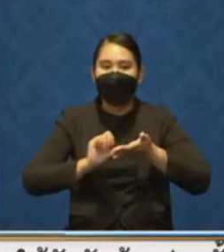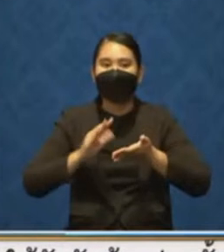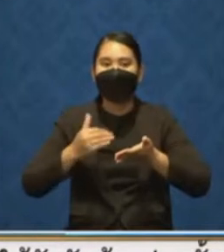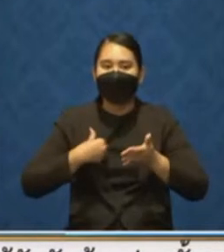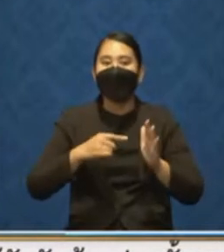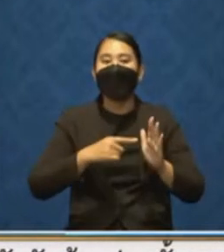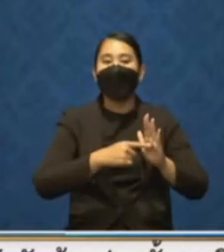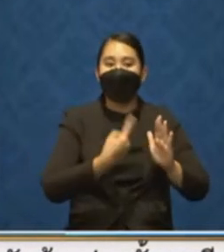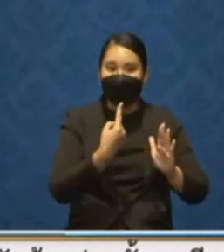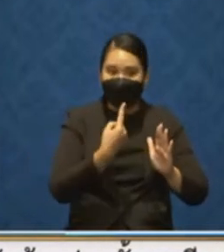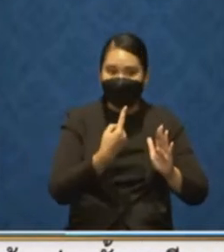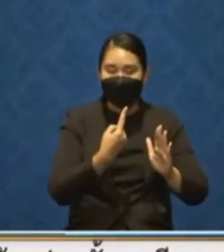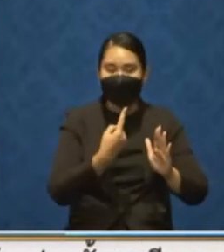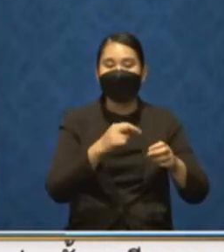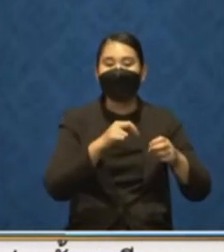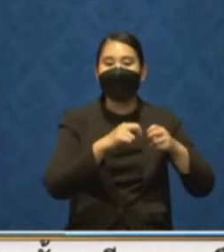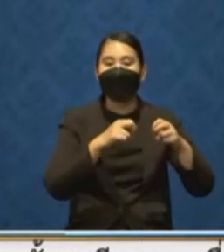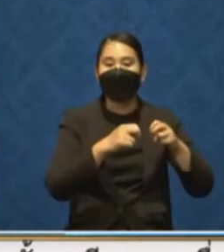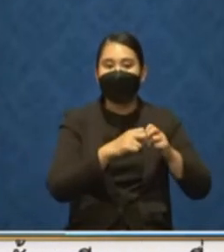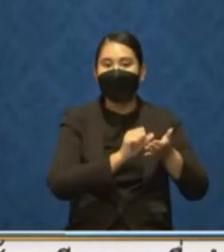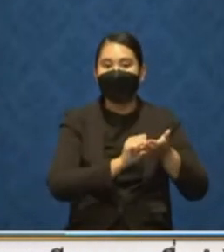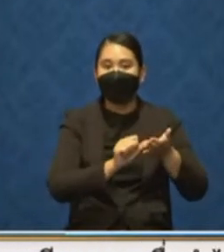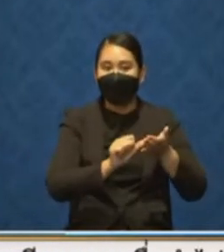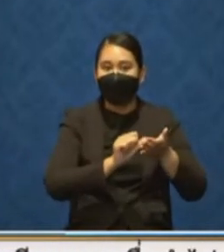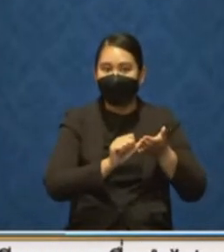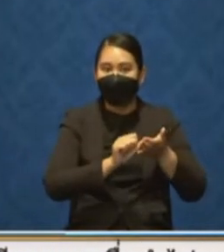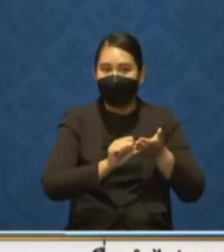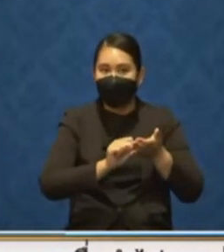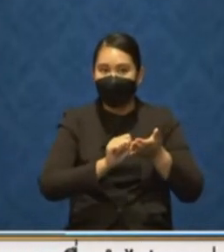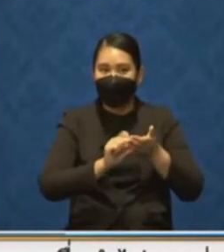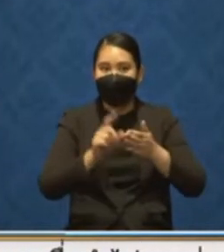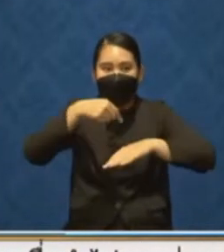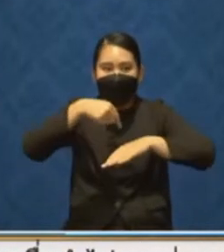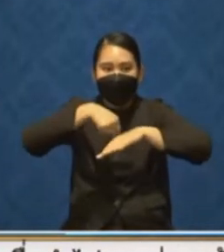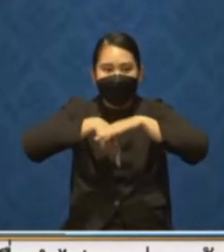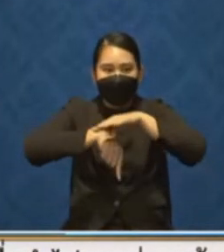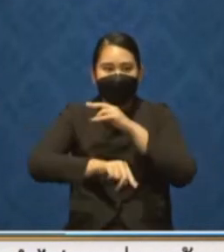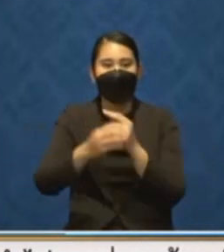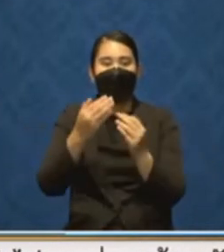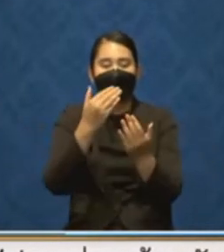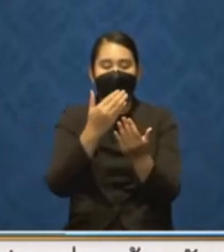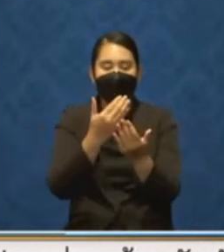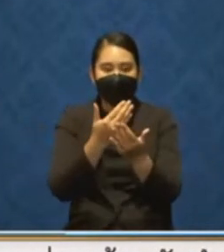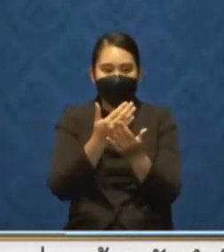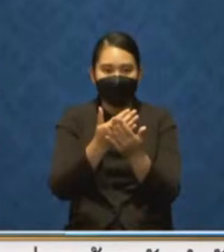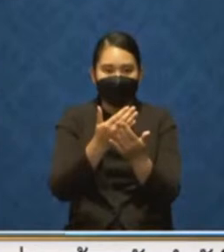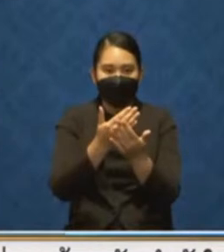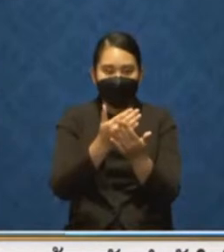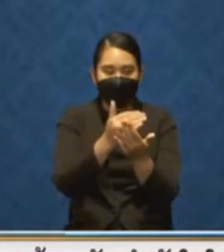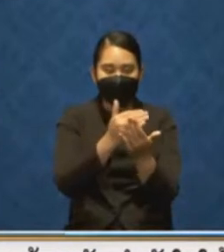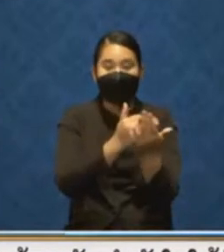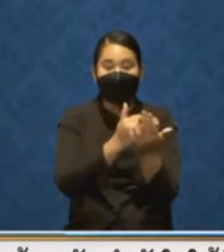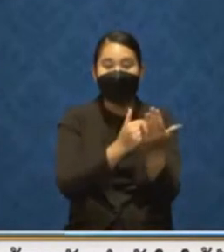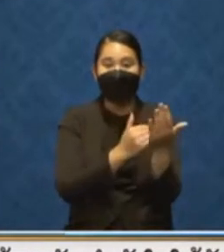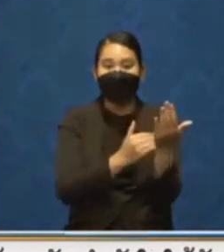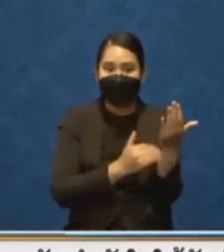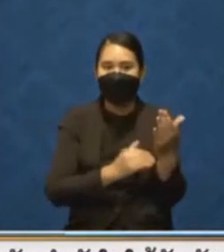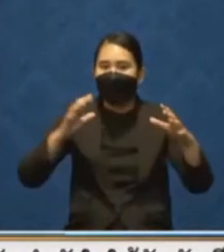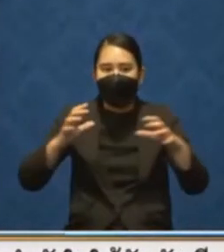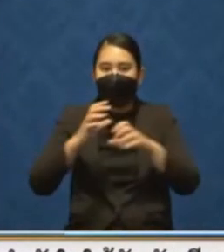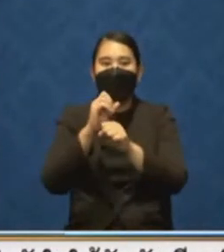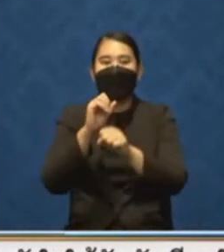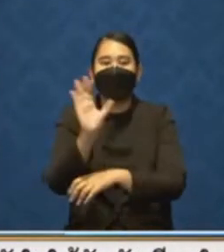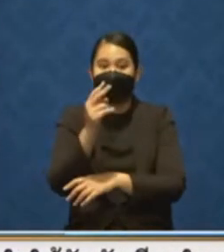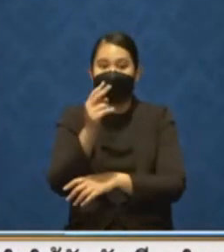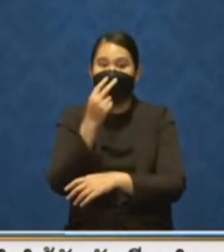มือแล้วก็ลงลึกรายละเอียดรายสินค้าถ้าไม่ใช่พิจารณาแบบองค์รวมแต่ต้อง